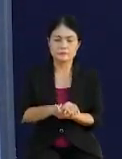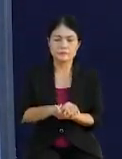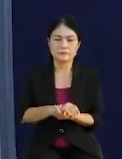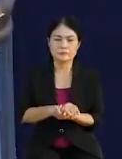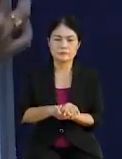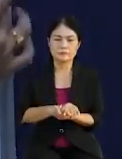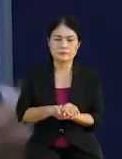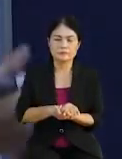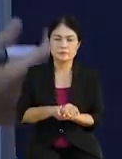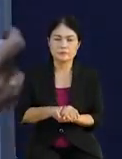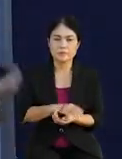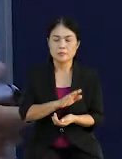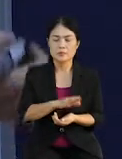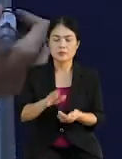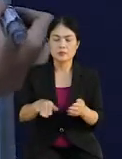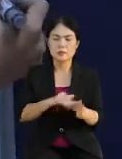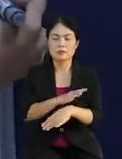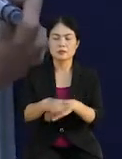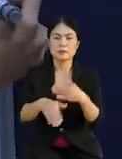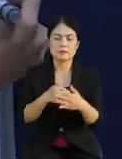tỏ mày đáp của con nó khỉ á